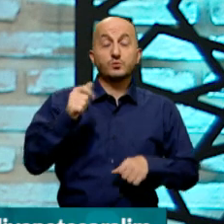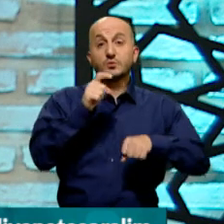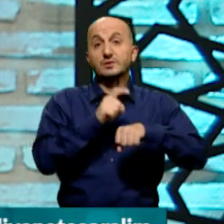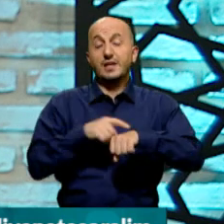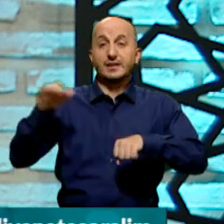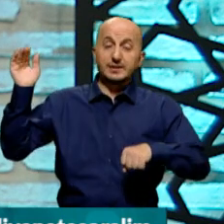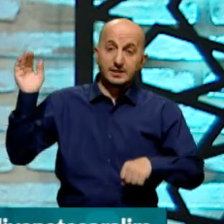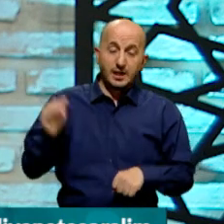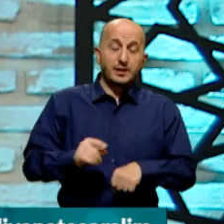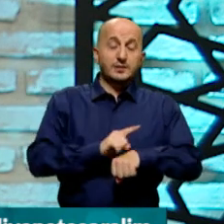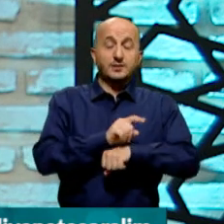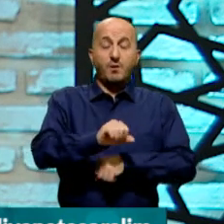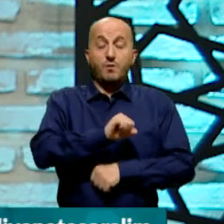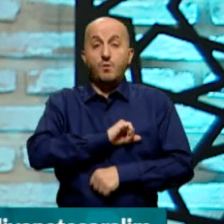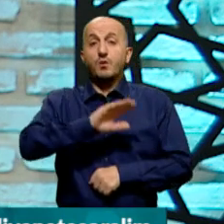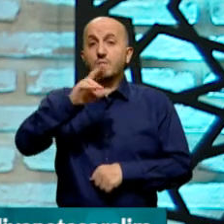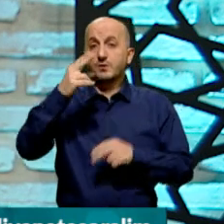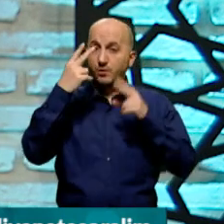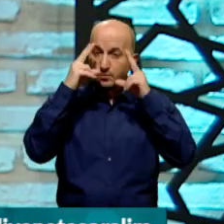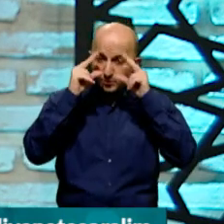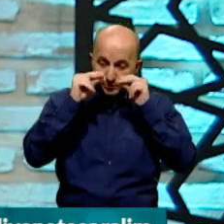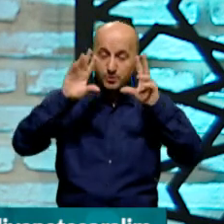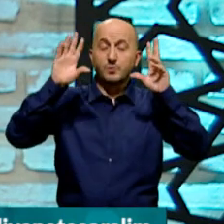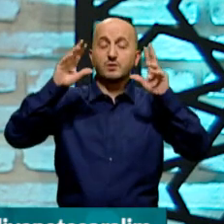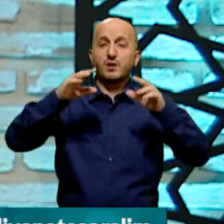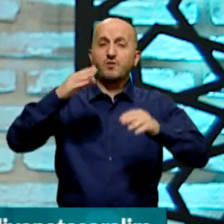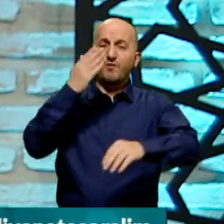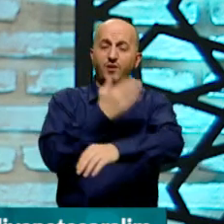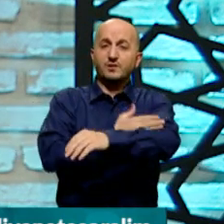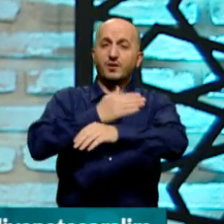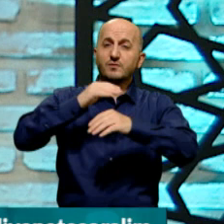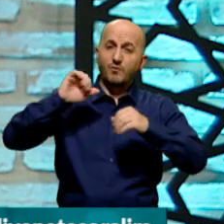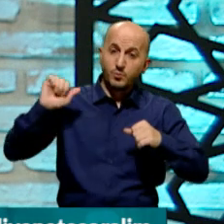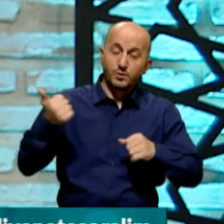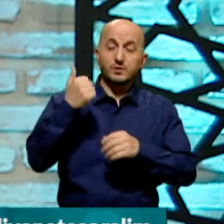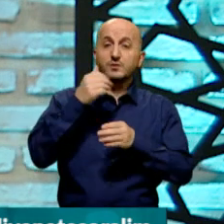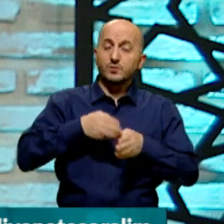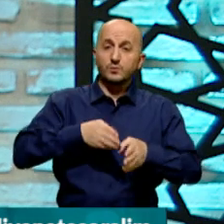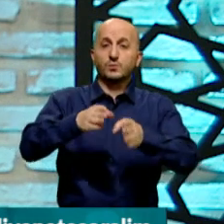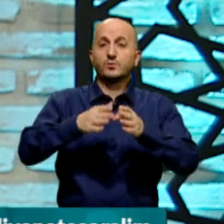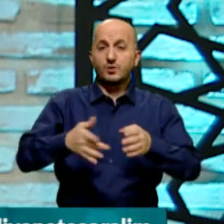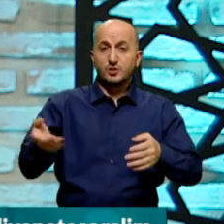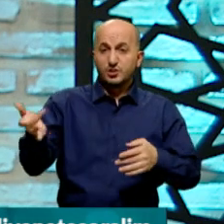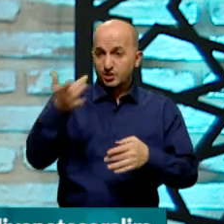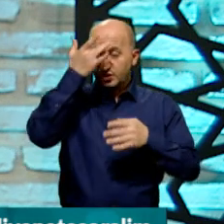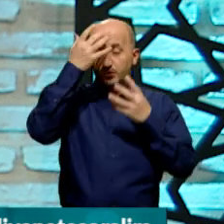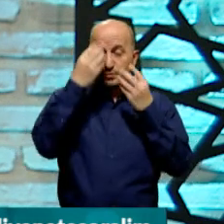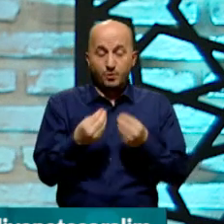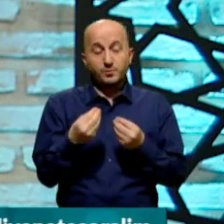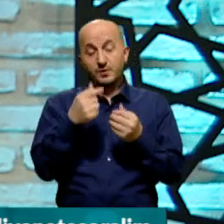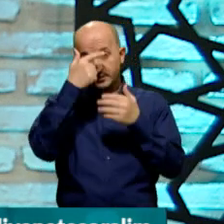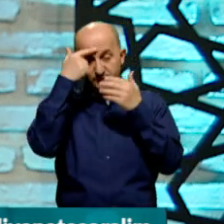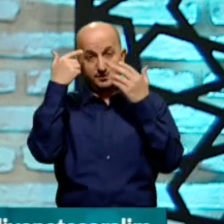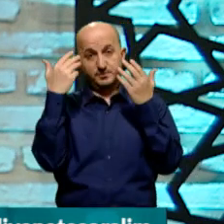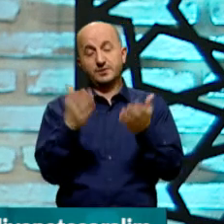korkmadan, gözümüzü kırpmadan vatan ve mukaddesat uğrunda bizleri de şehit olmayı nasip etsin Cenab-ı Allah inşallah. İstanbul'a gidelim.